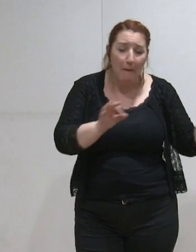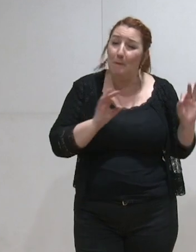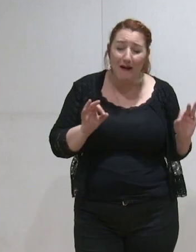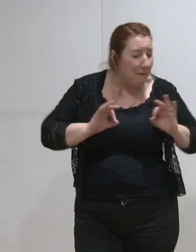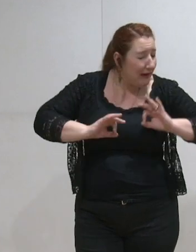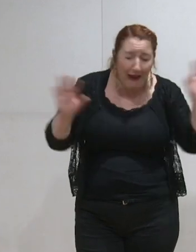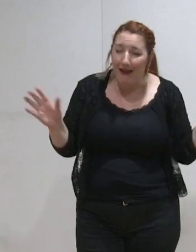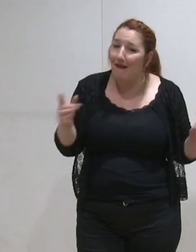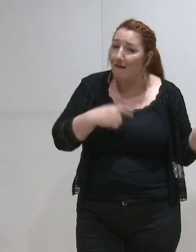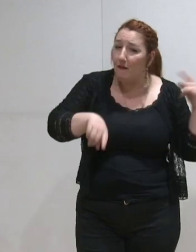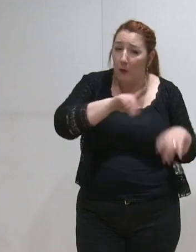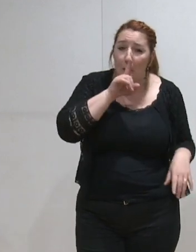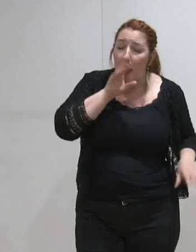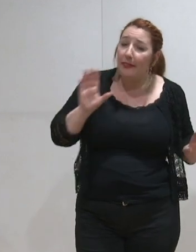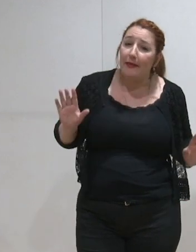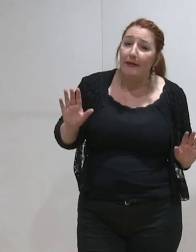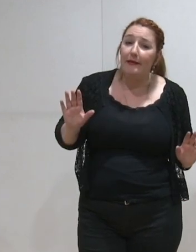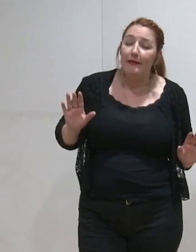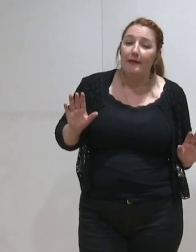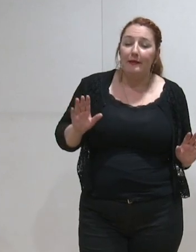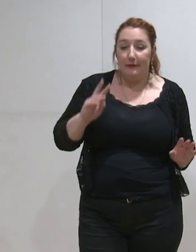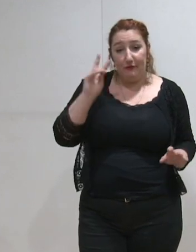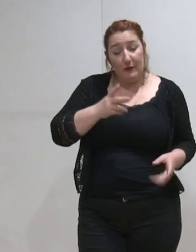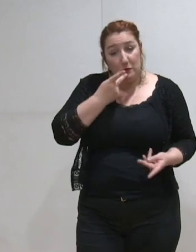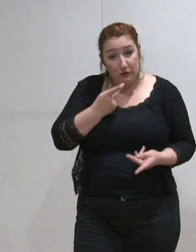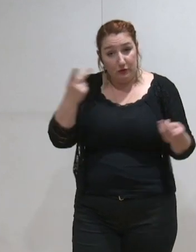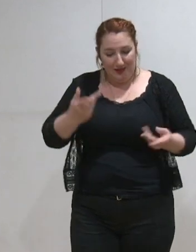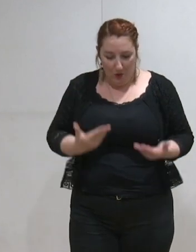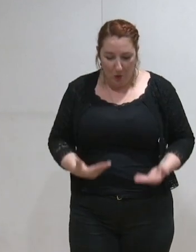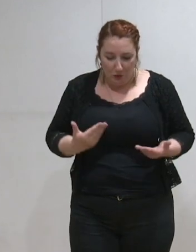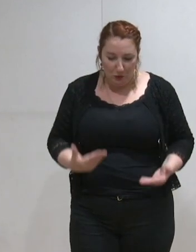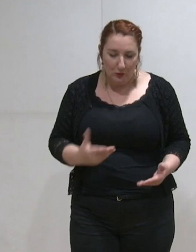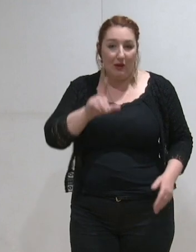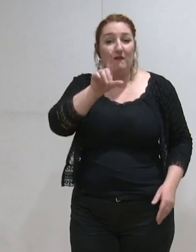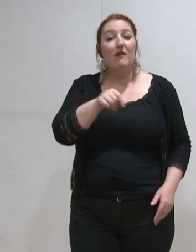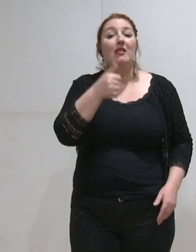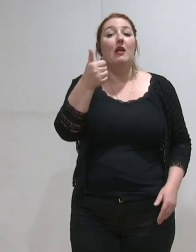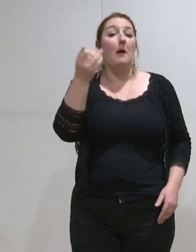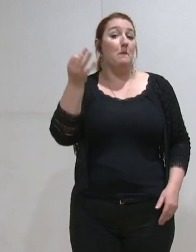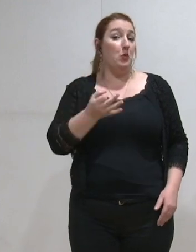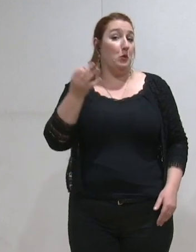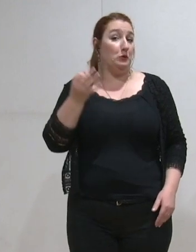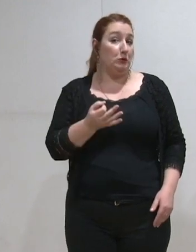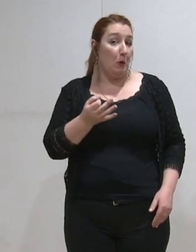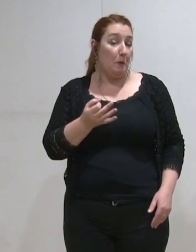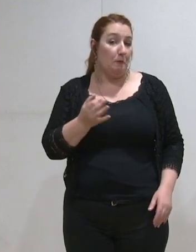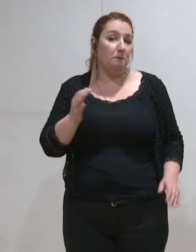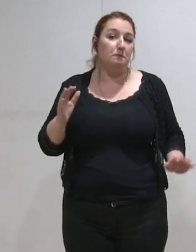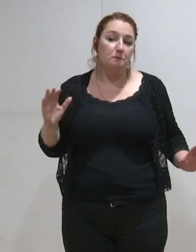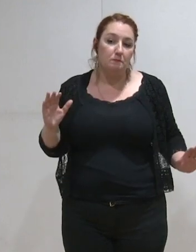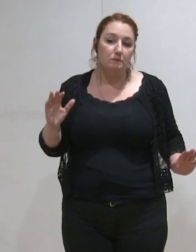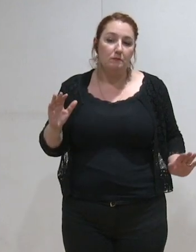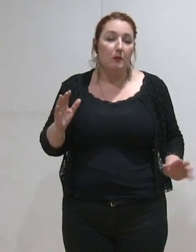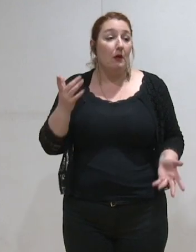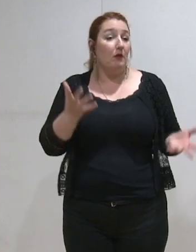tout moi je vous le dis aujourd'hui on est à 21 % l'idée ça pourra